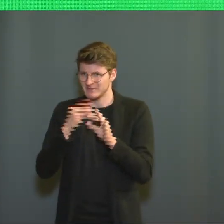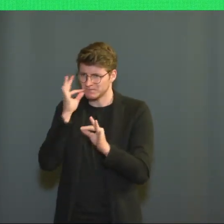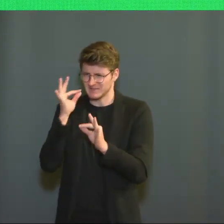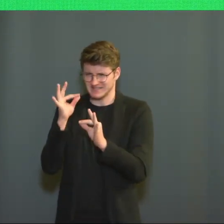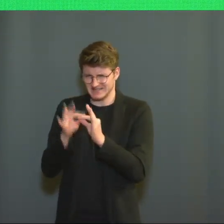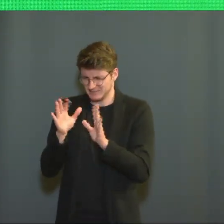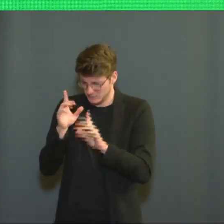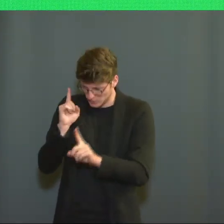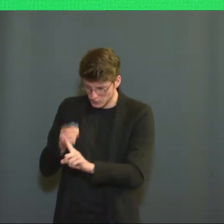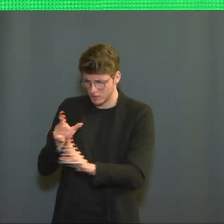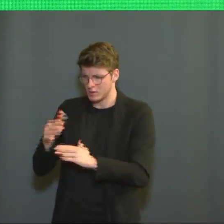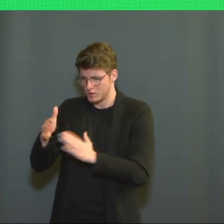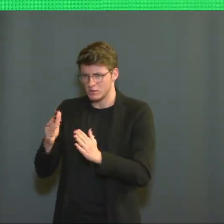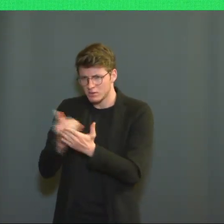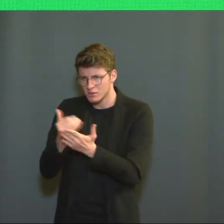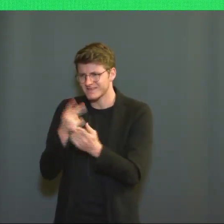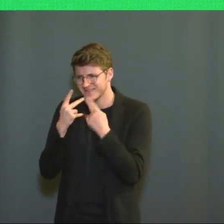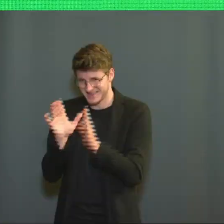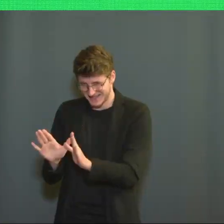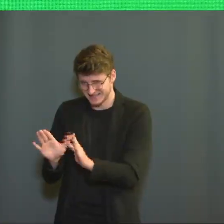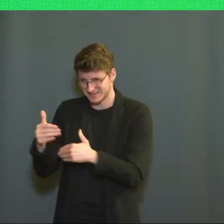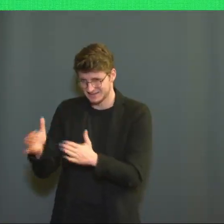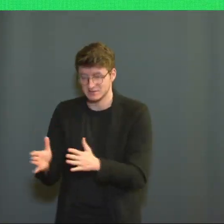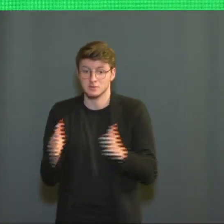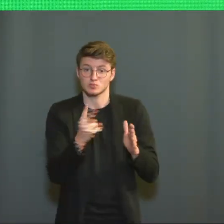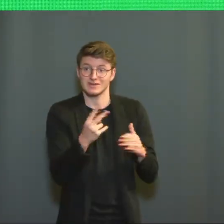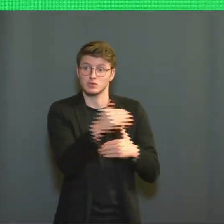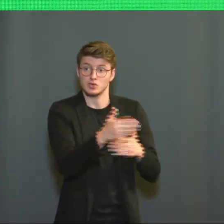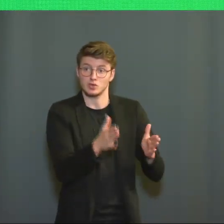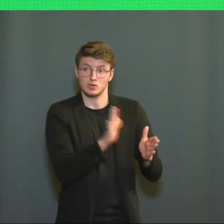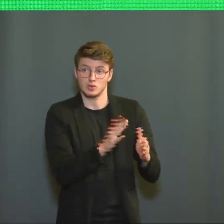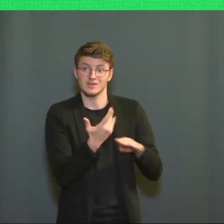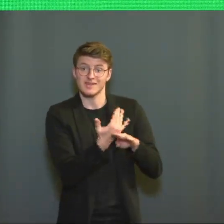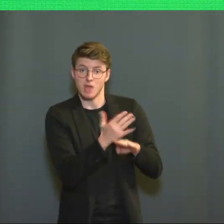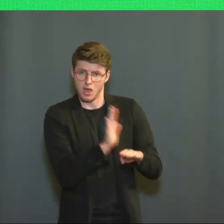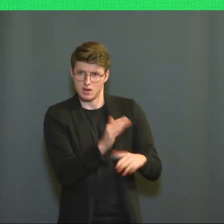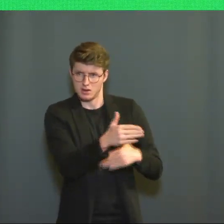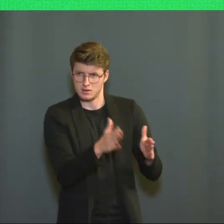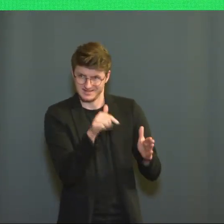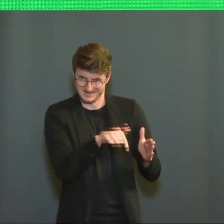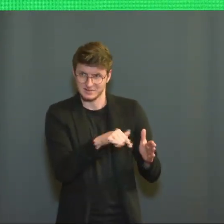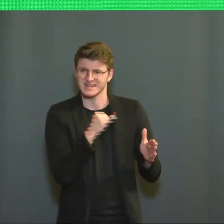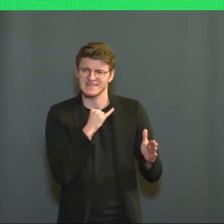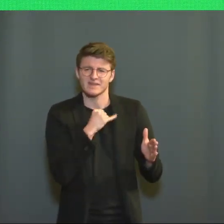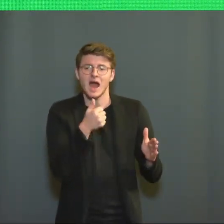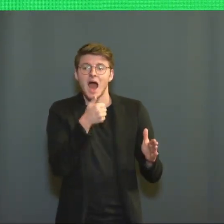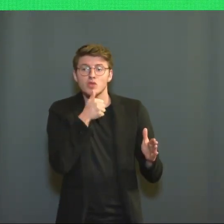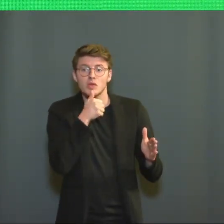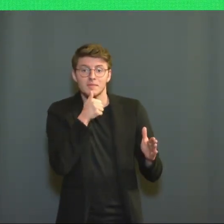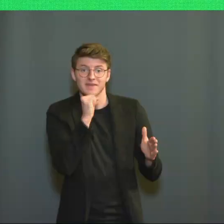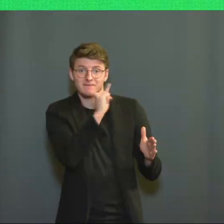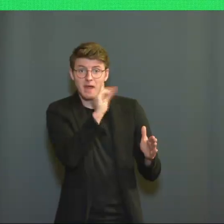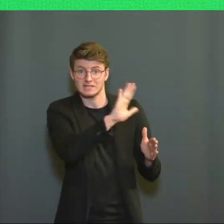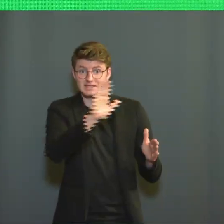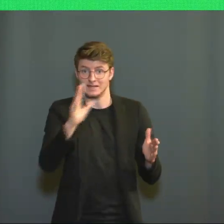andere doeleinden. De andere database, daar worden inderdaad gepseudonymiseerde gegevens in bewaard.